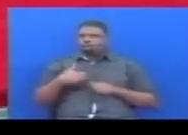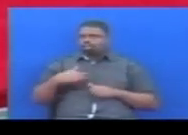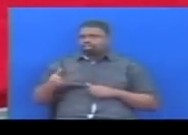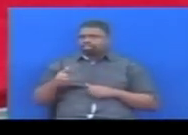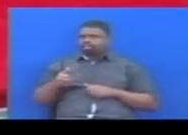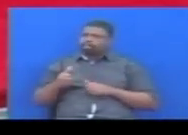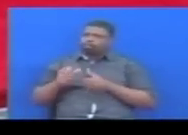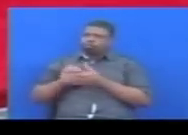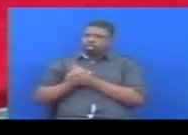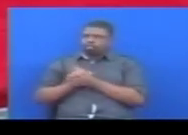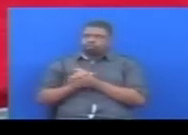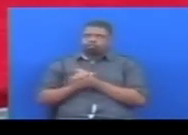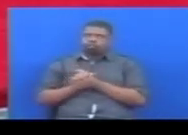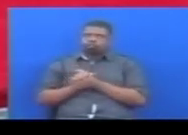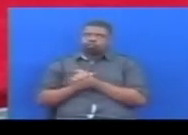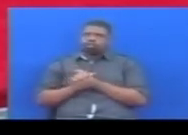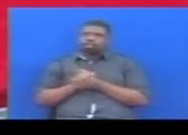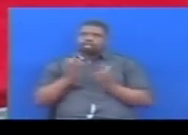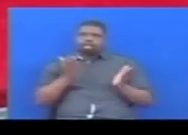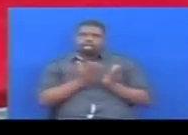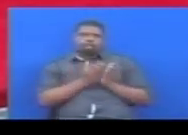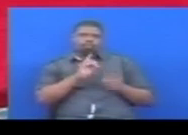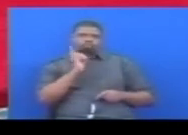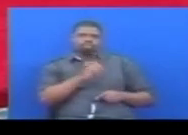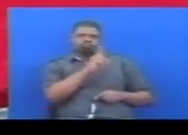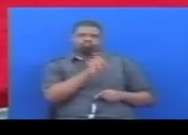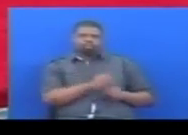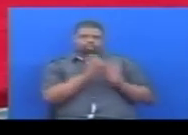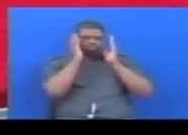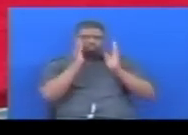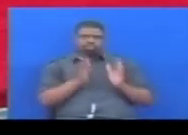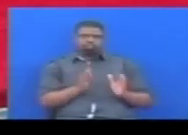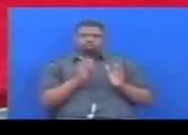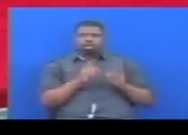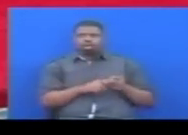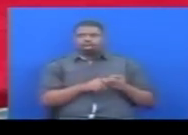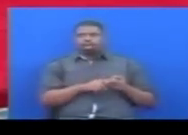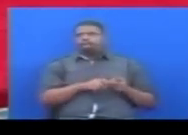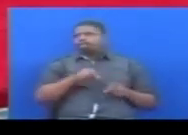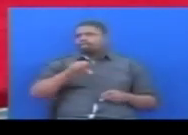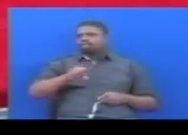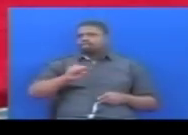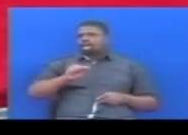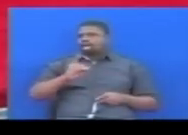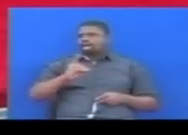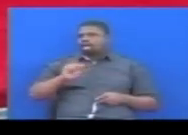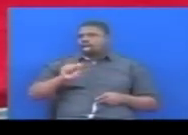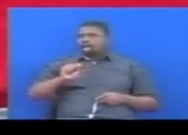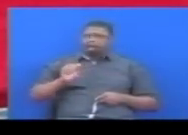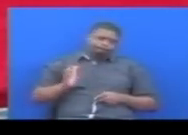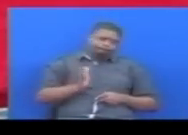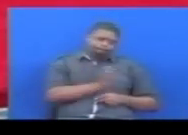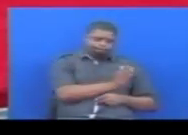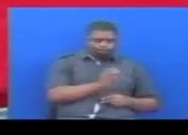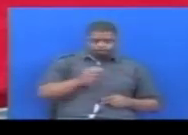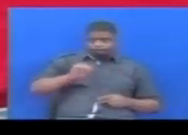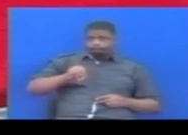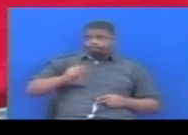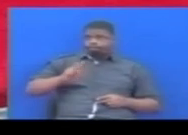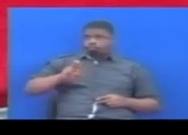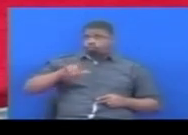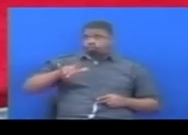naomba nichukue fursa hii sasa kujibu swali la Mheshimiwa Saada Salum Kuya, mbunge wa Lowezo, lenye